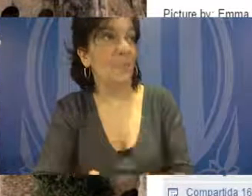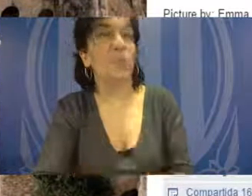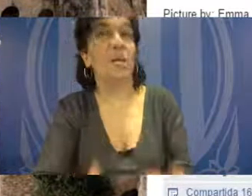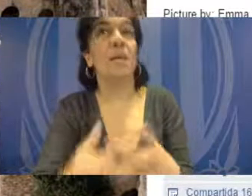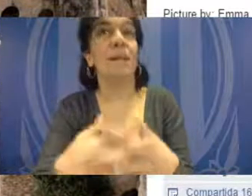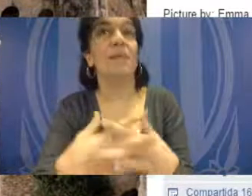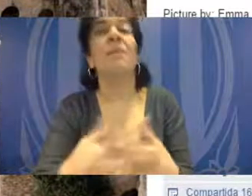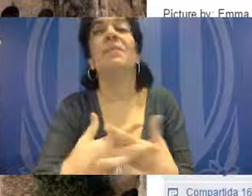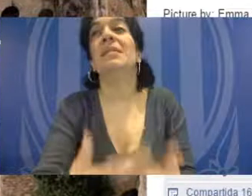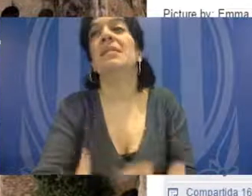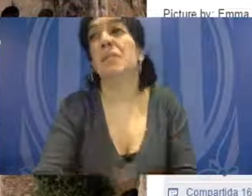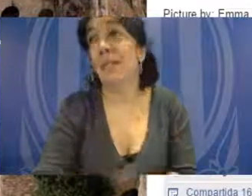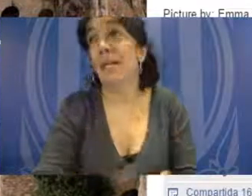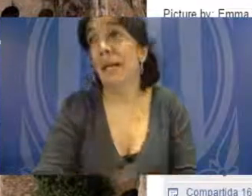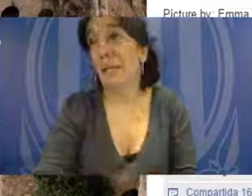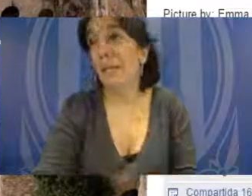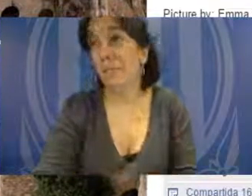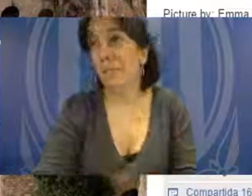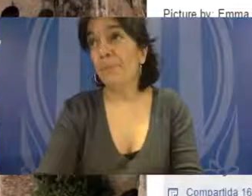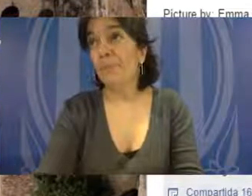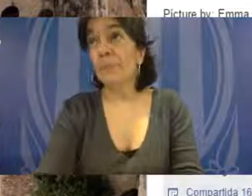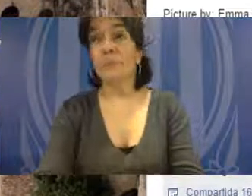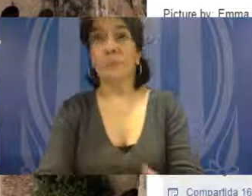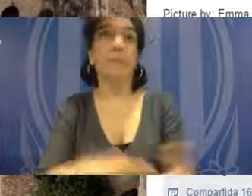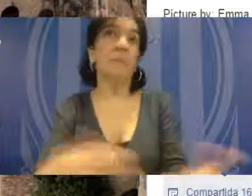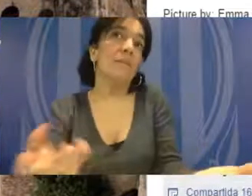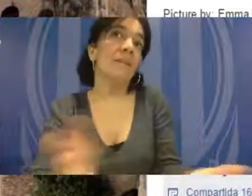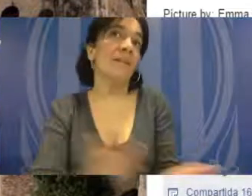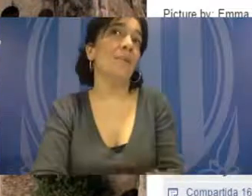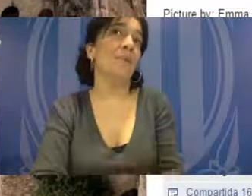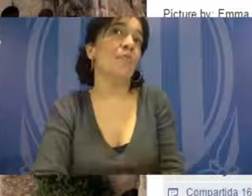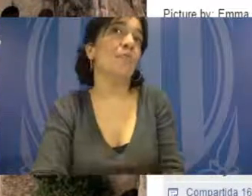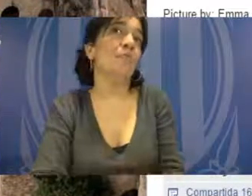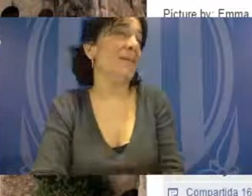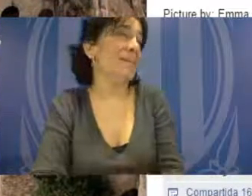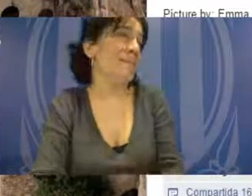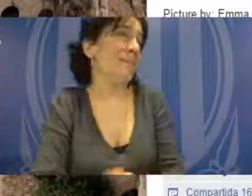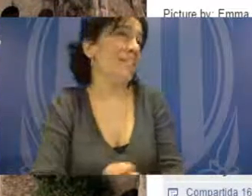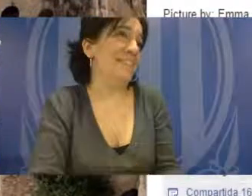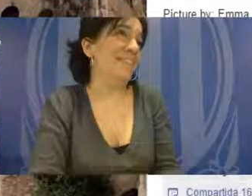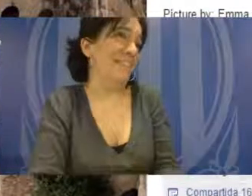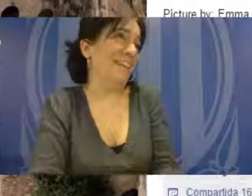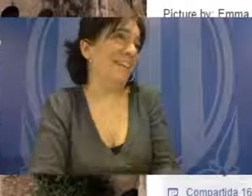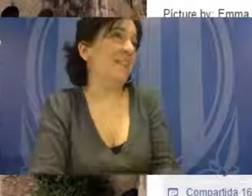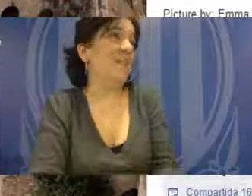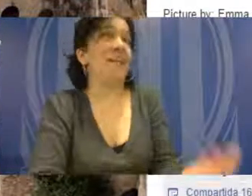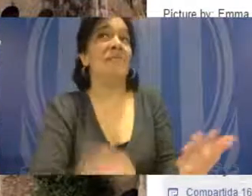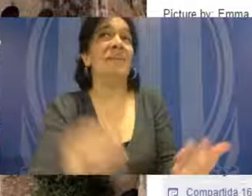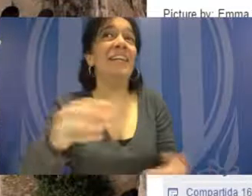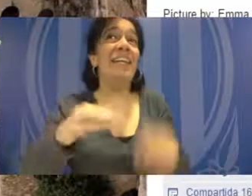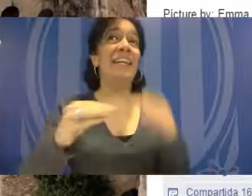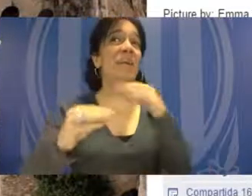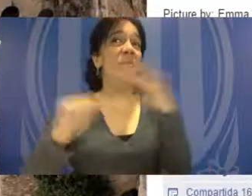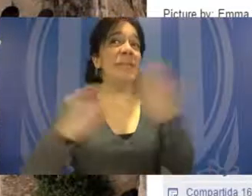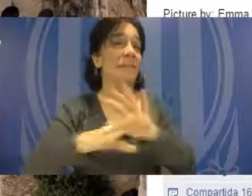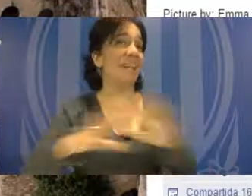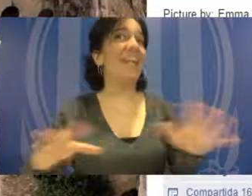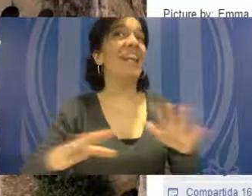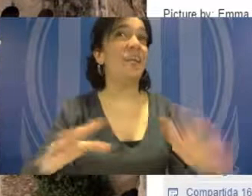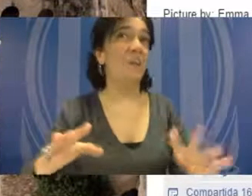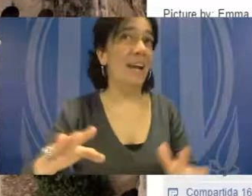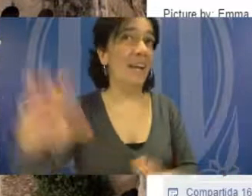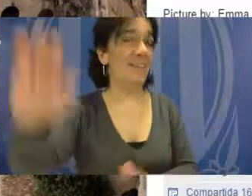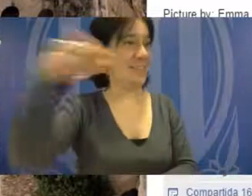sense impulsar-la, va arribar a més de 6.000 likes. Llavors és un bon exemple que ens agrada. Lògicament, de moment, de